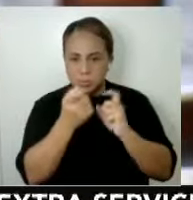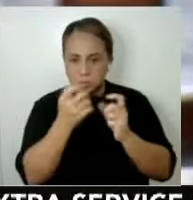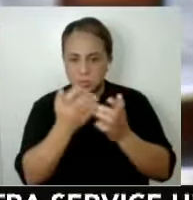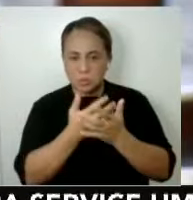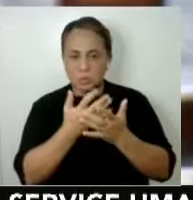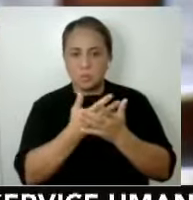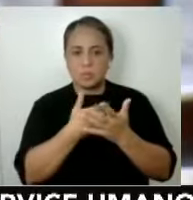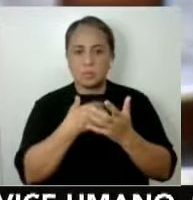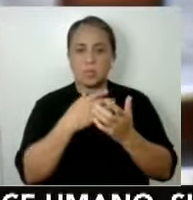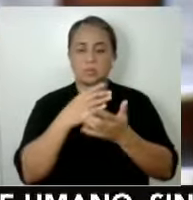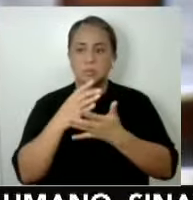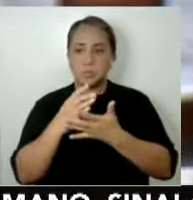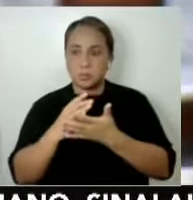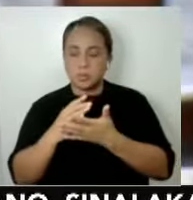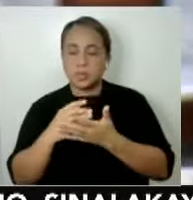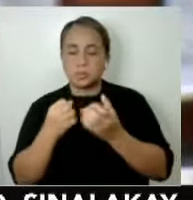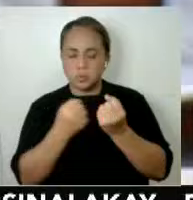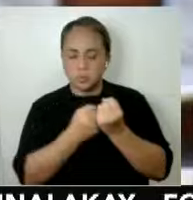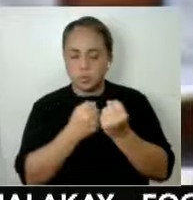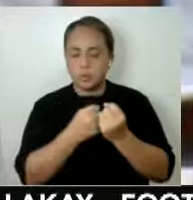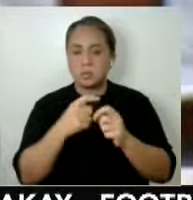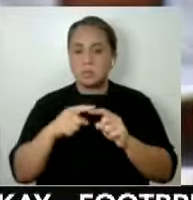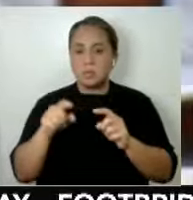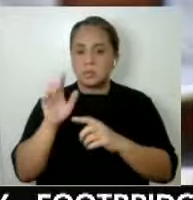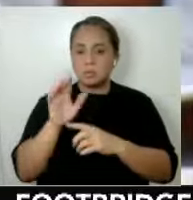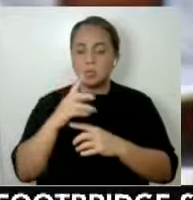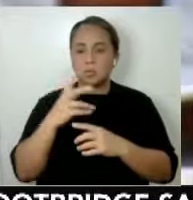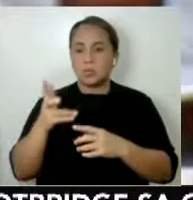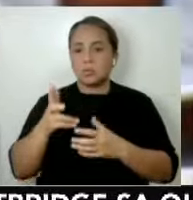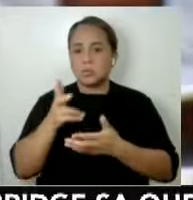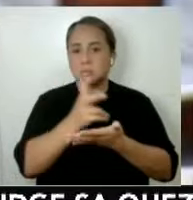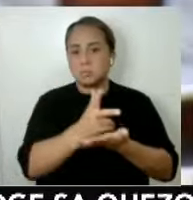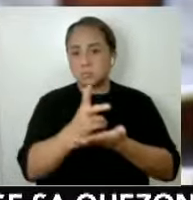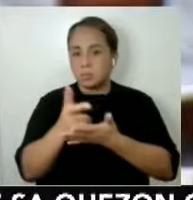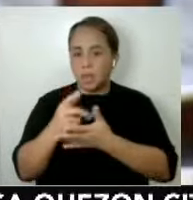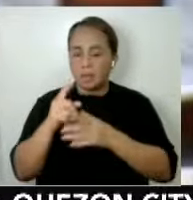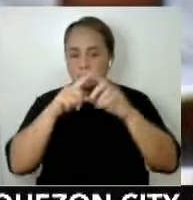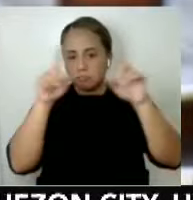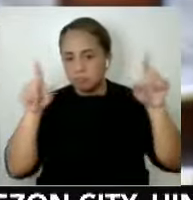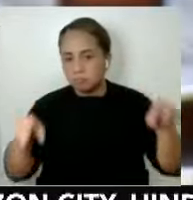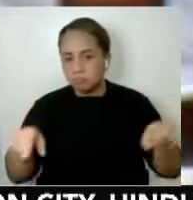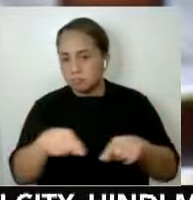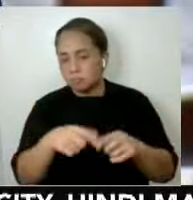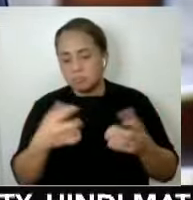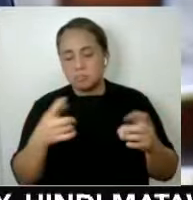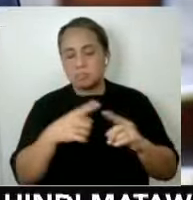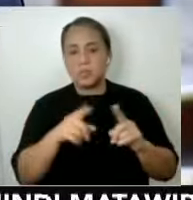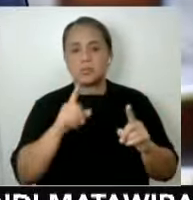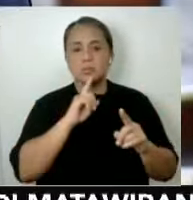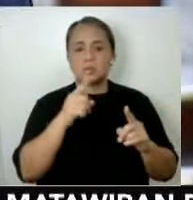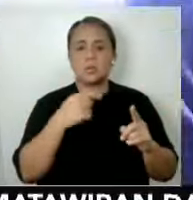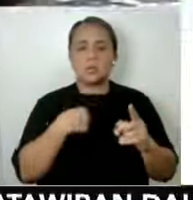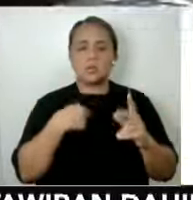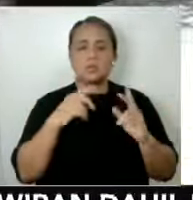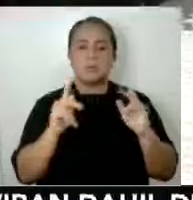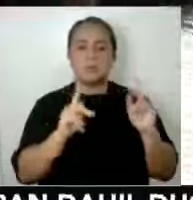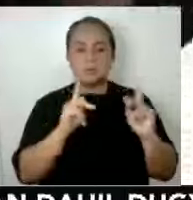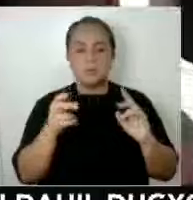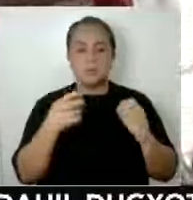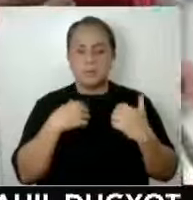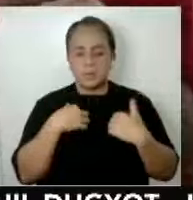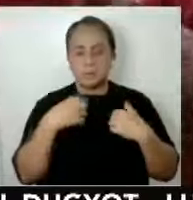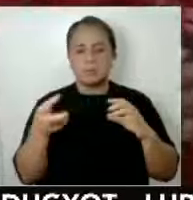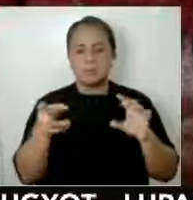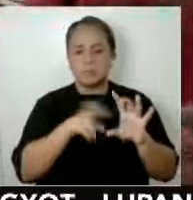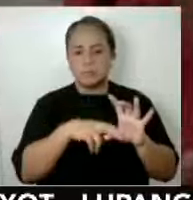mass-up kundi sa mga terminal lang at inaano naman natin na sigurado may masasakyan yung ating mga commuters. Ang